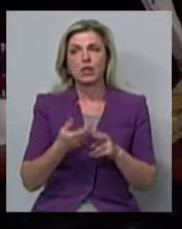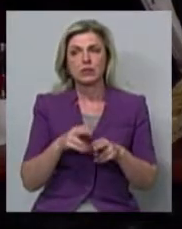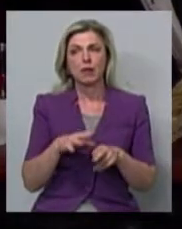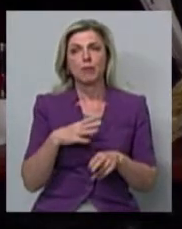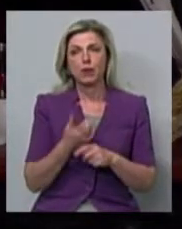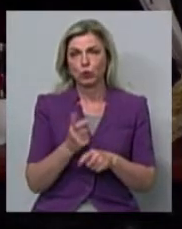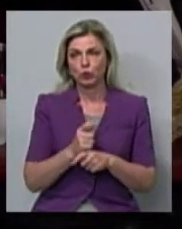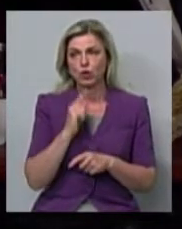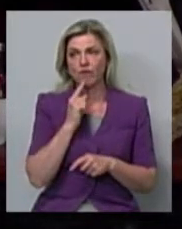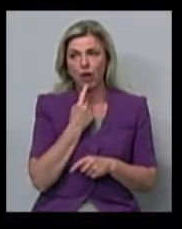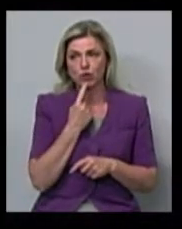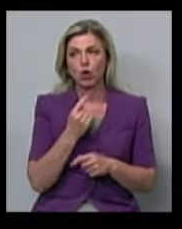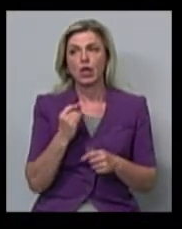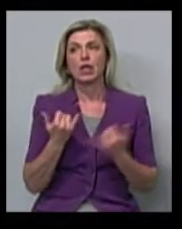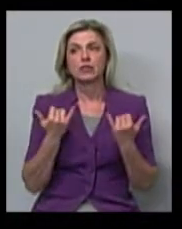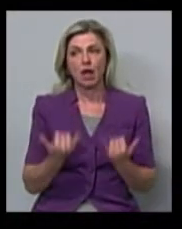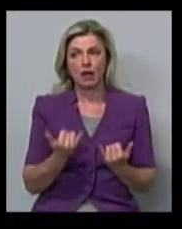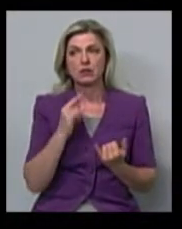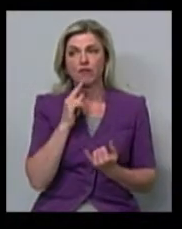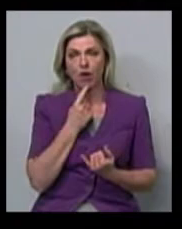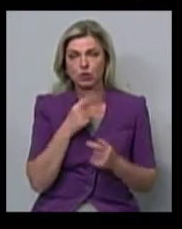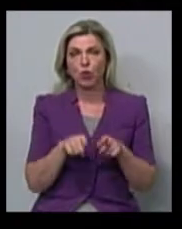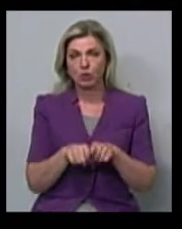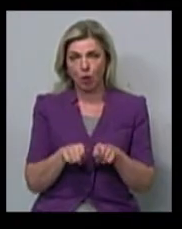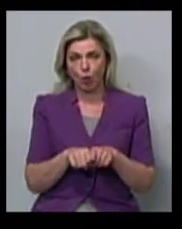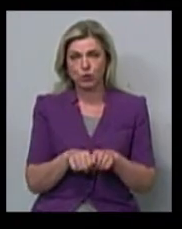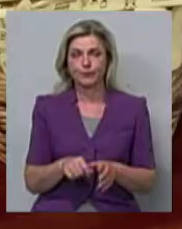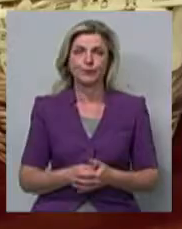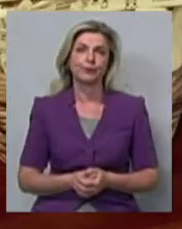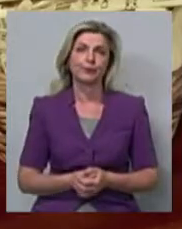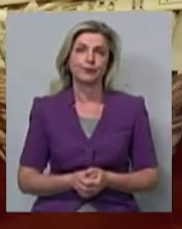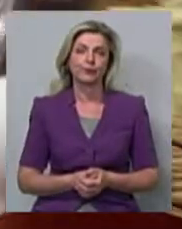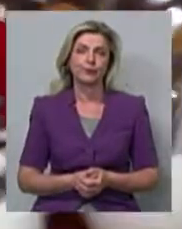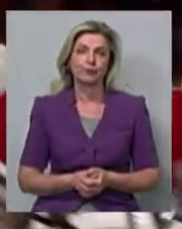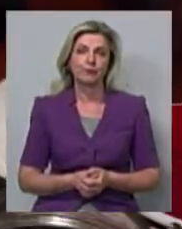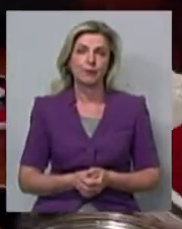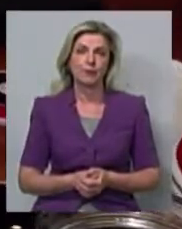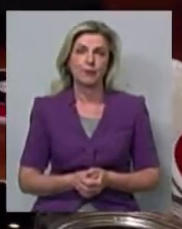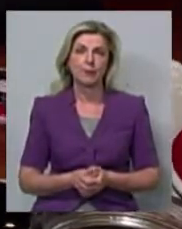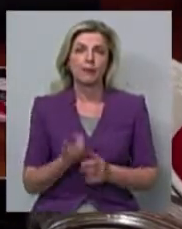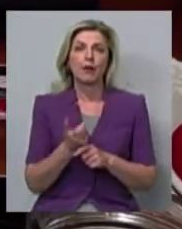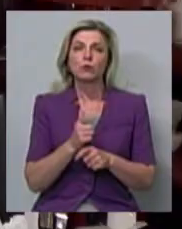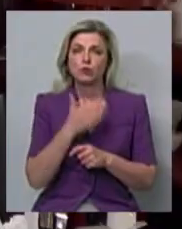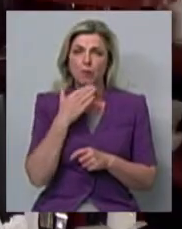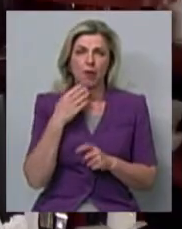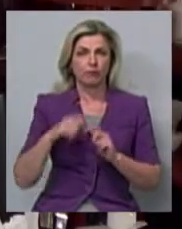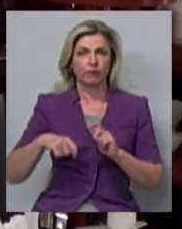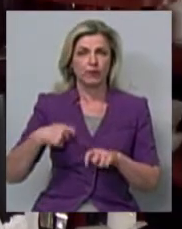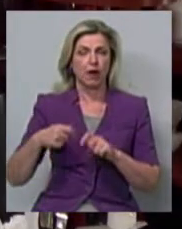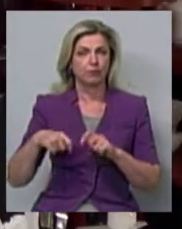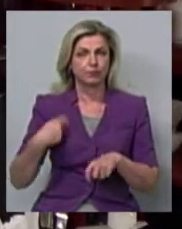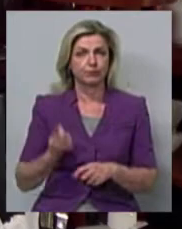і важко зараз також, бо дуже багато втрат